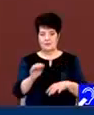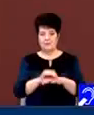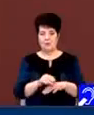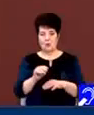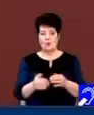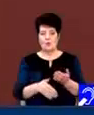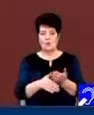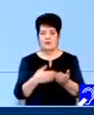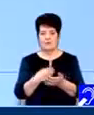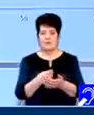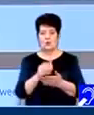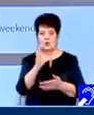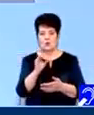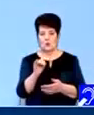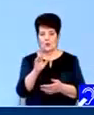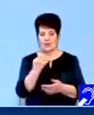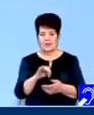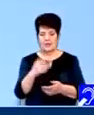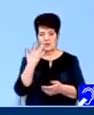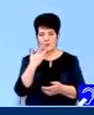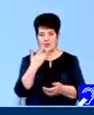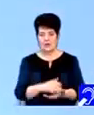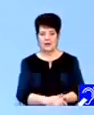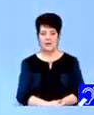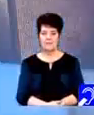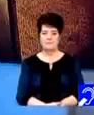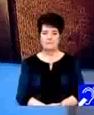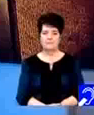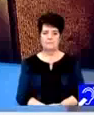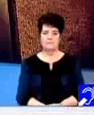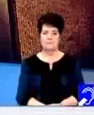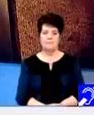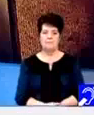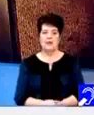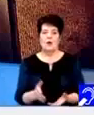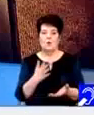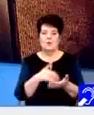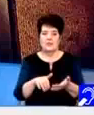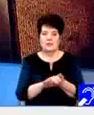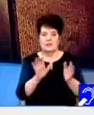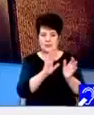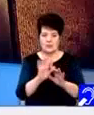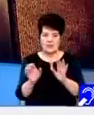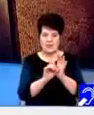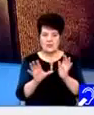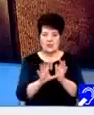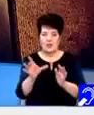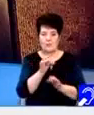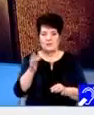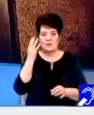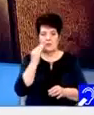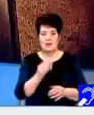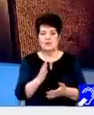cu sprijinul financiar al Suediei și Statelor Unite. Consolidarea securității energetice a Republicii